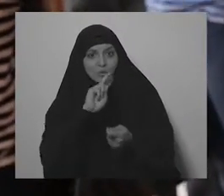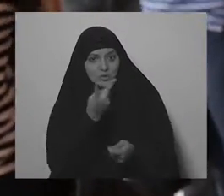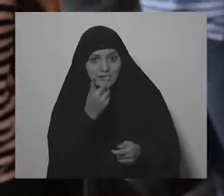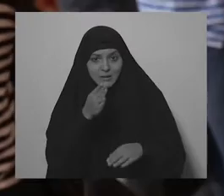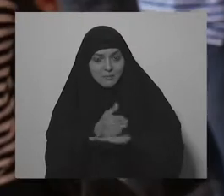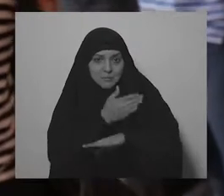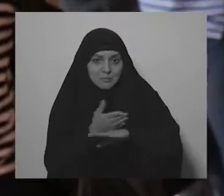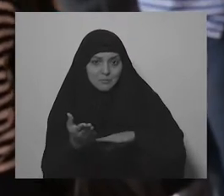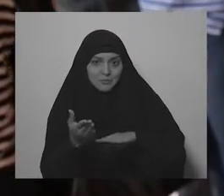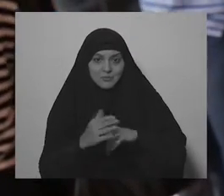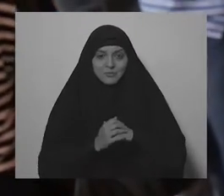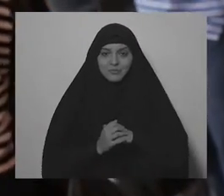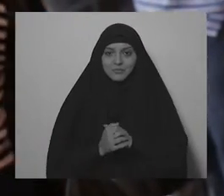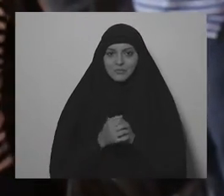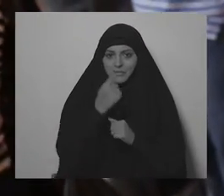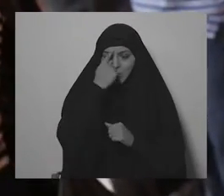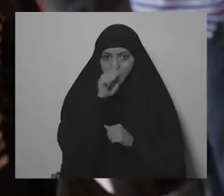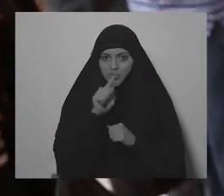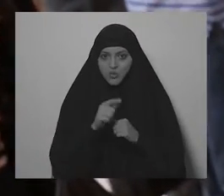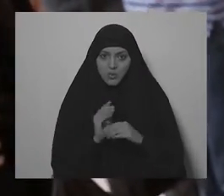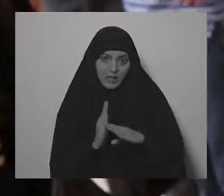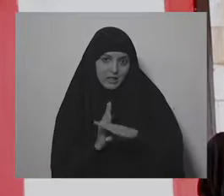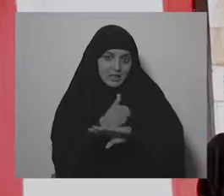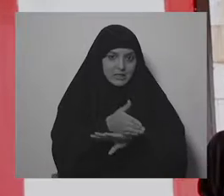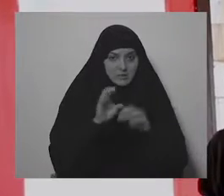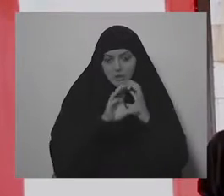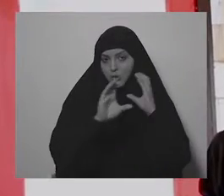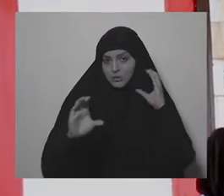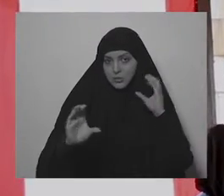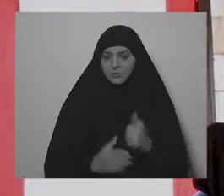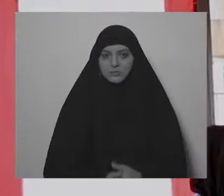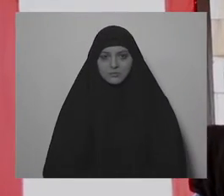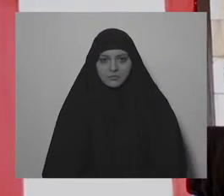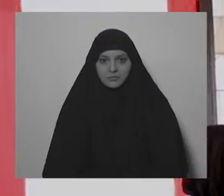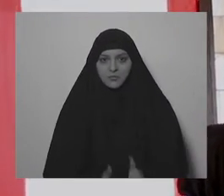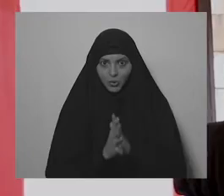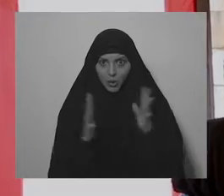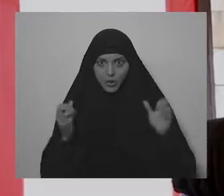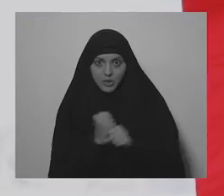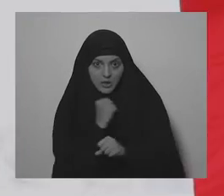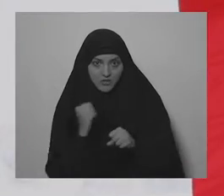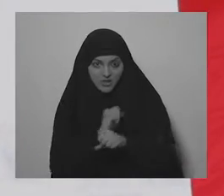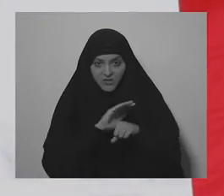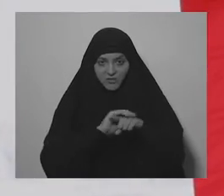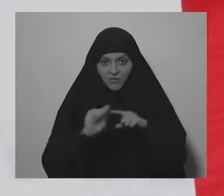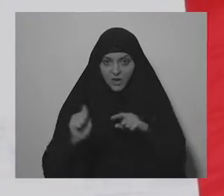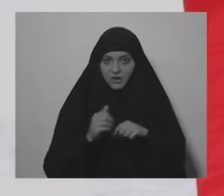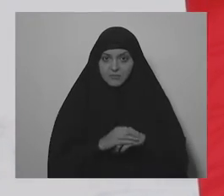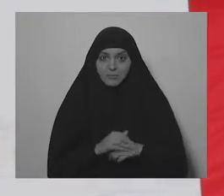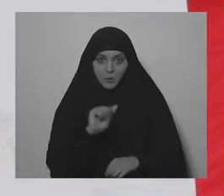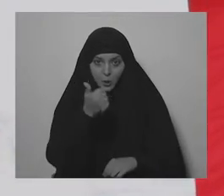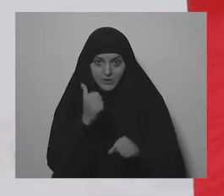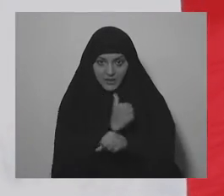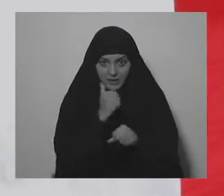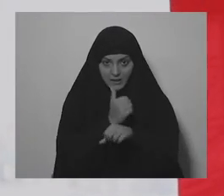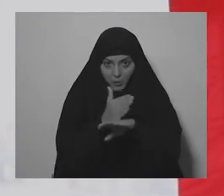été reproduites dans le deuxième cycle, notamment l'initiative qui concerne l'accessibilité des transports. Donc, un grand travail a